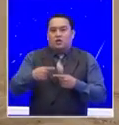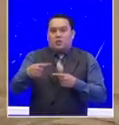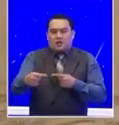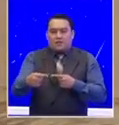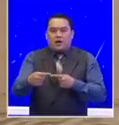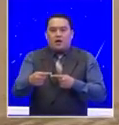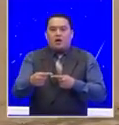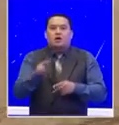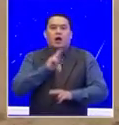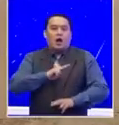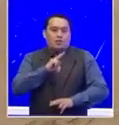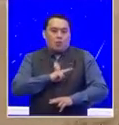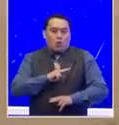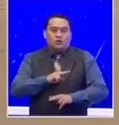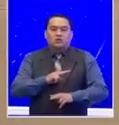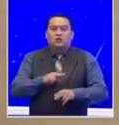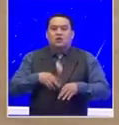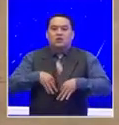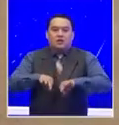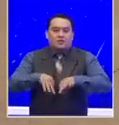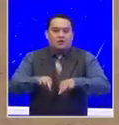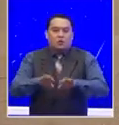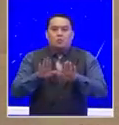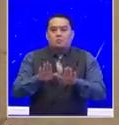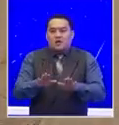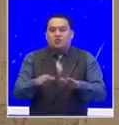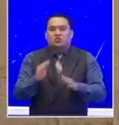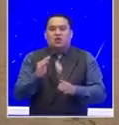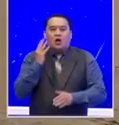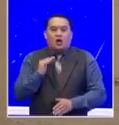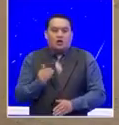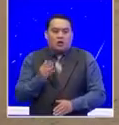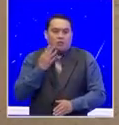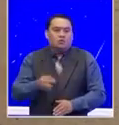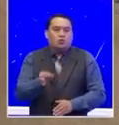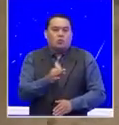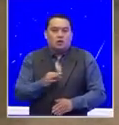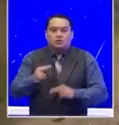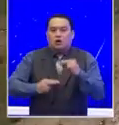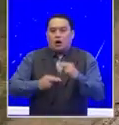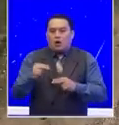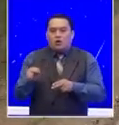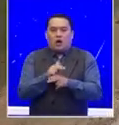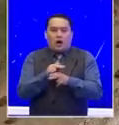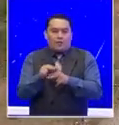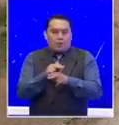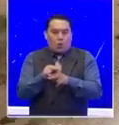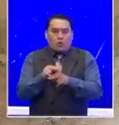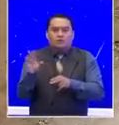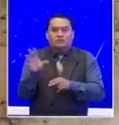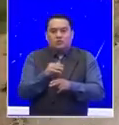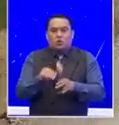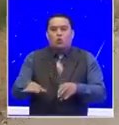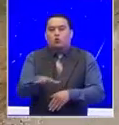2500 километров. Немало работ по транспортной инфраструктуре намечено, в частности, в Алматинской области. Строительству и реконструкции подвергнутся